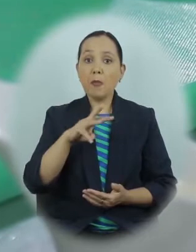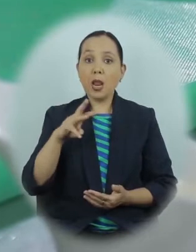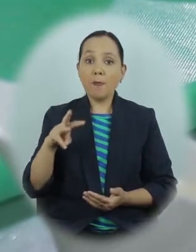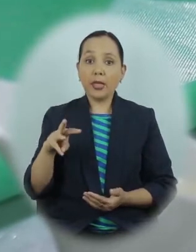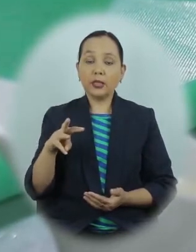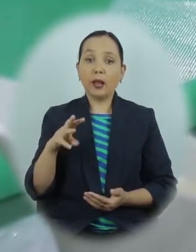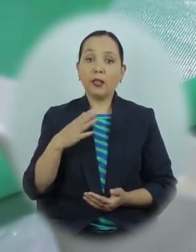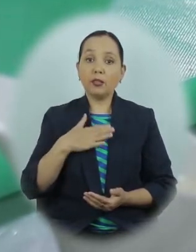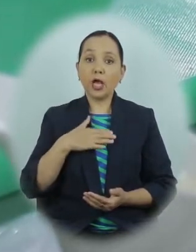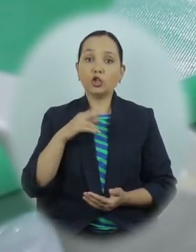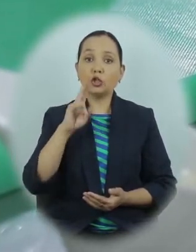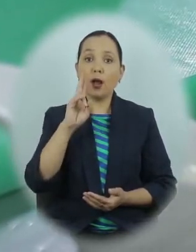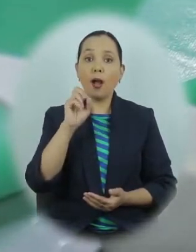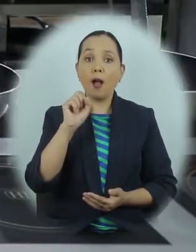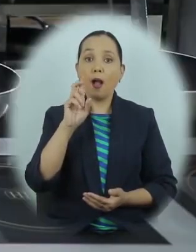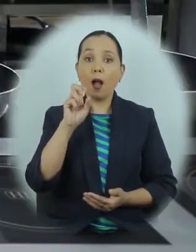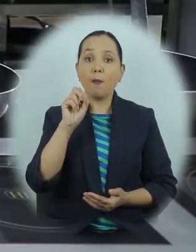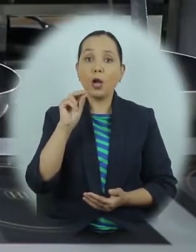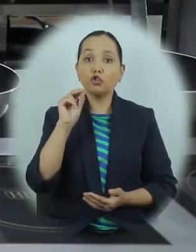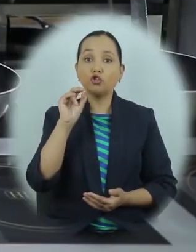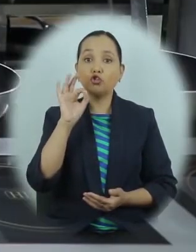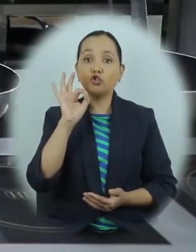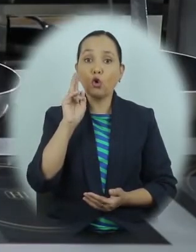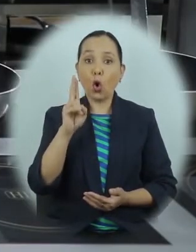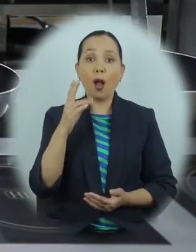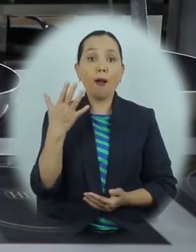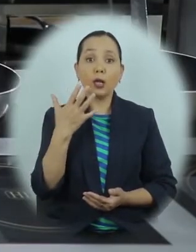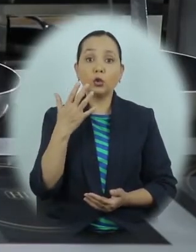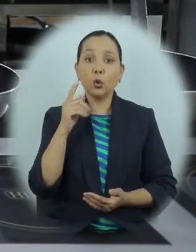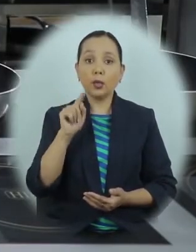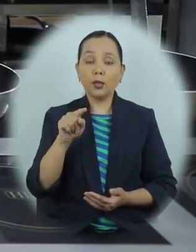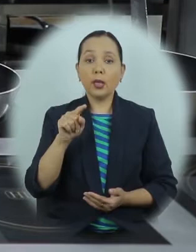наш кабачок которые затем